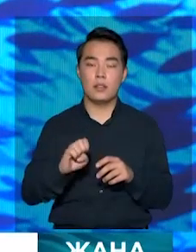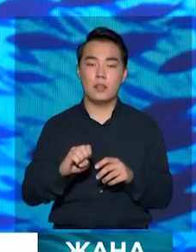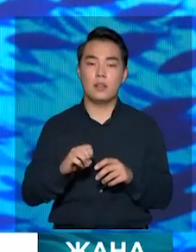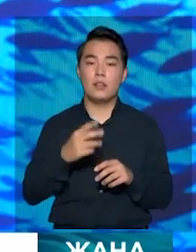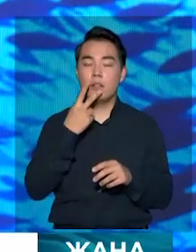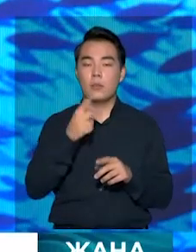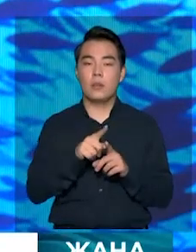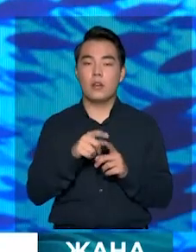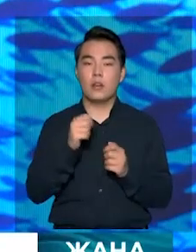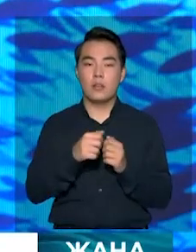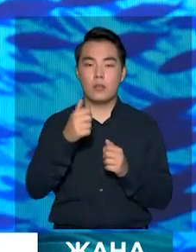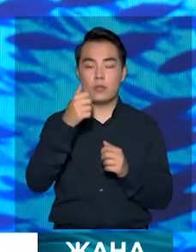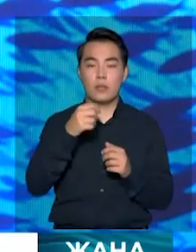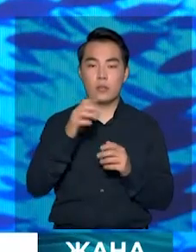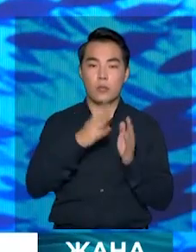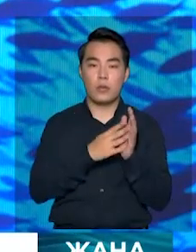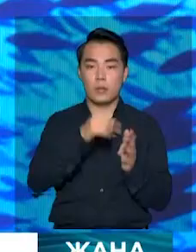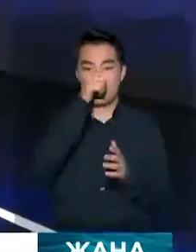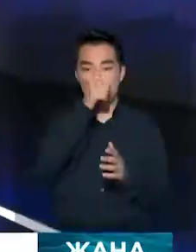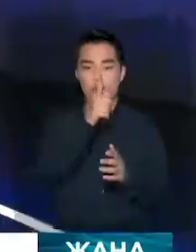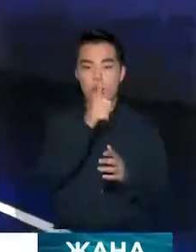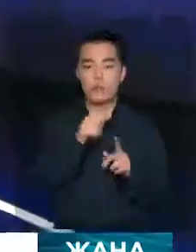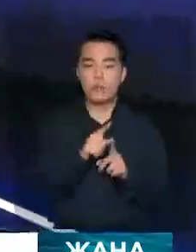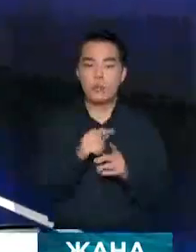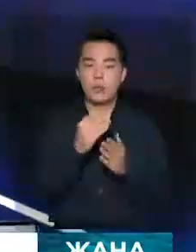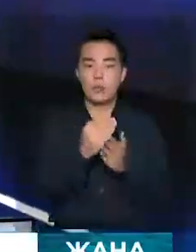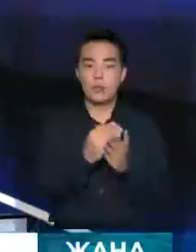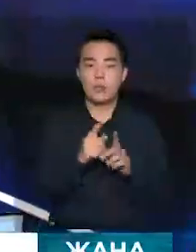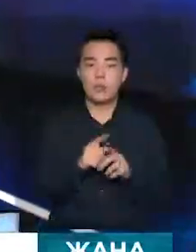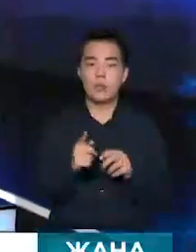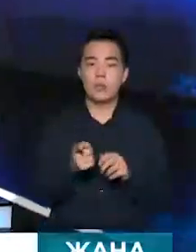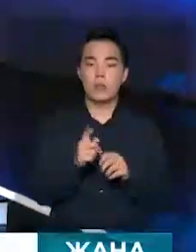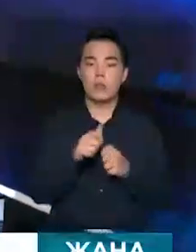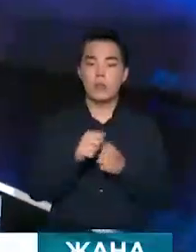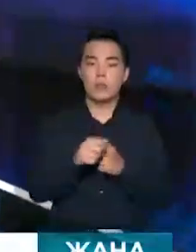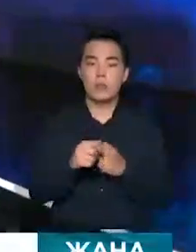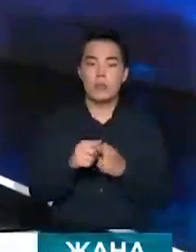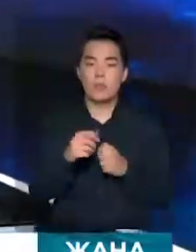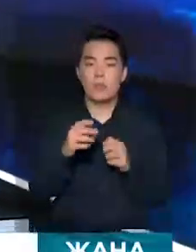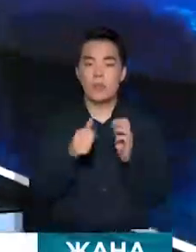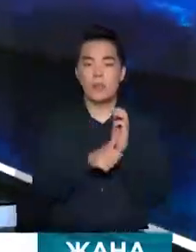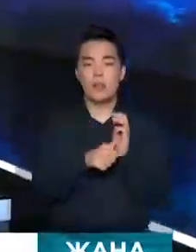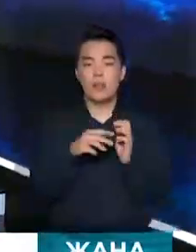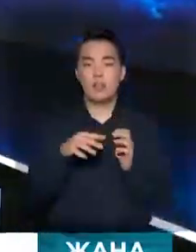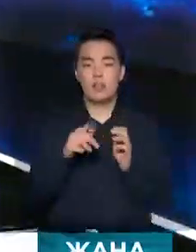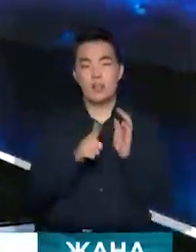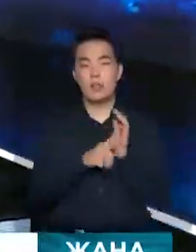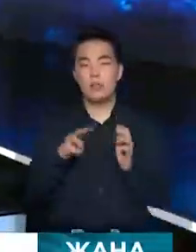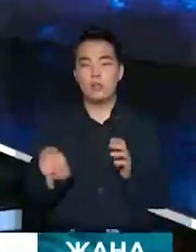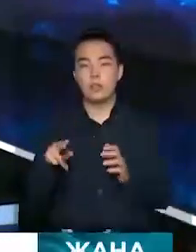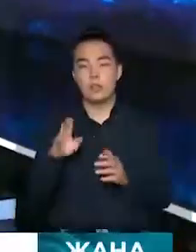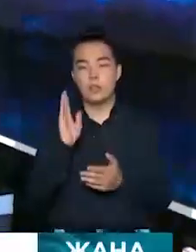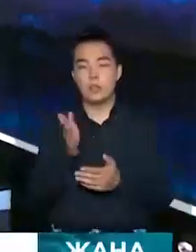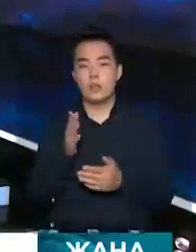ағымдағы жылғы 9 айдың қорытындысы бойынша бізге балық саласына инвестицияның көлемі 6-7 миллиардты құрап отыр.